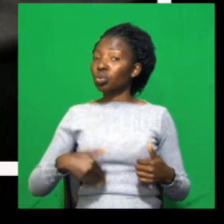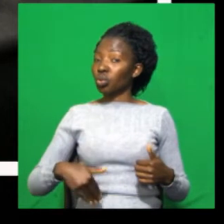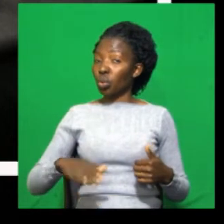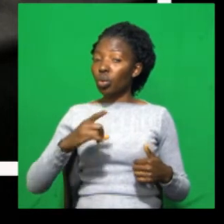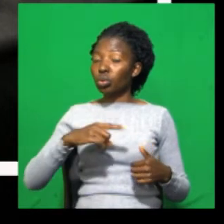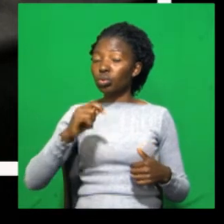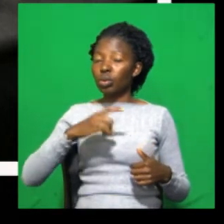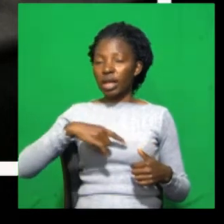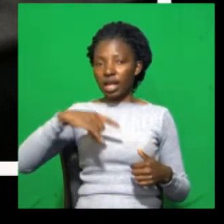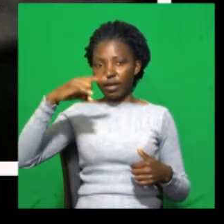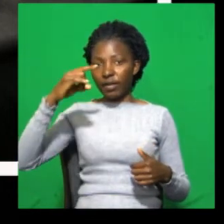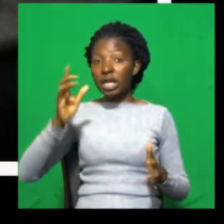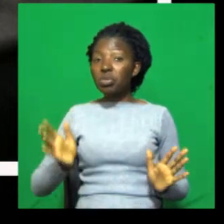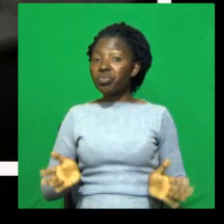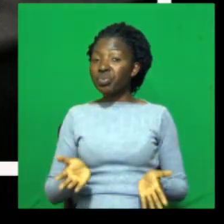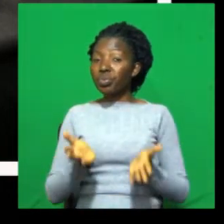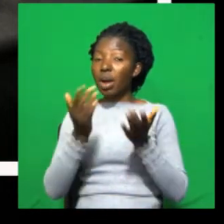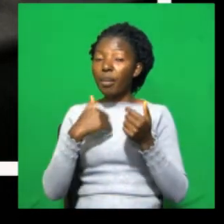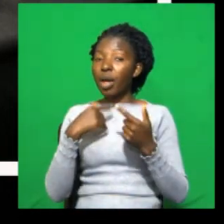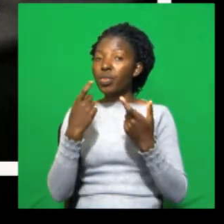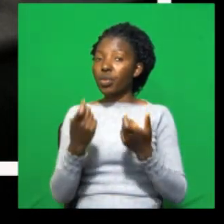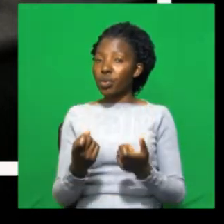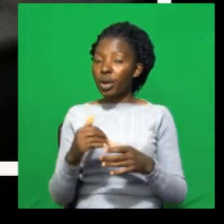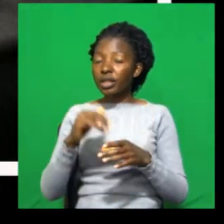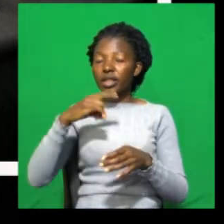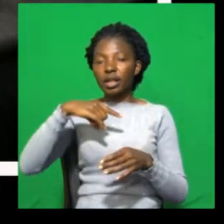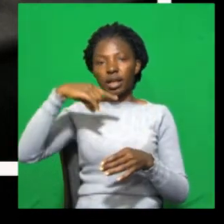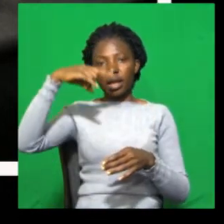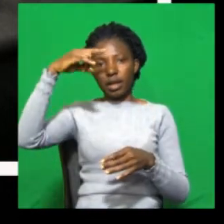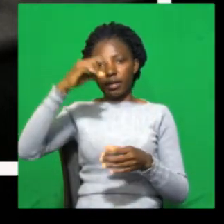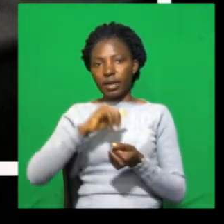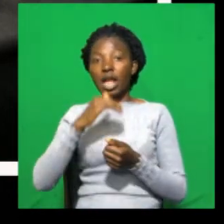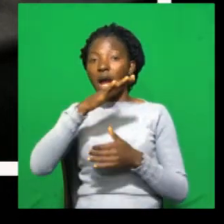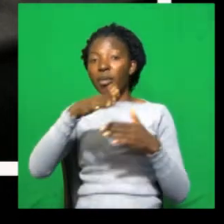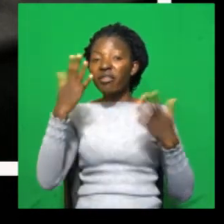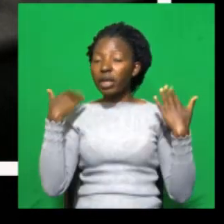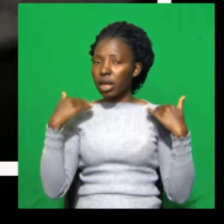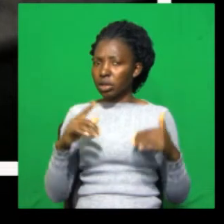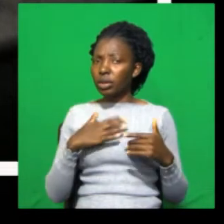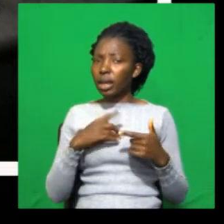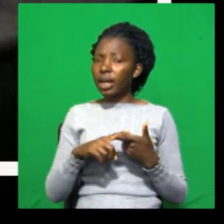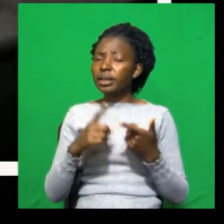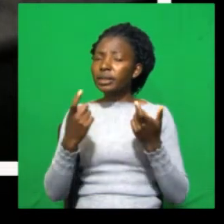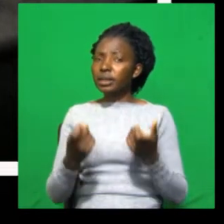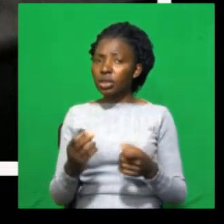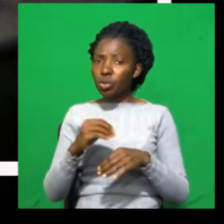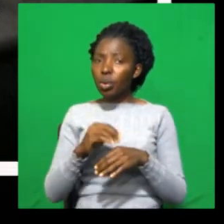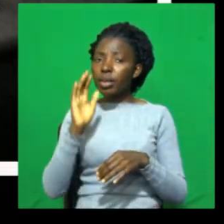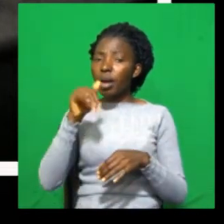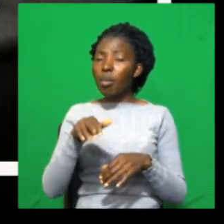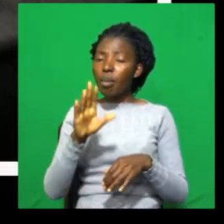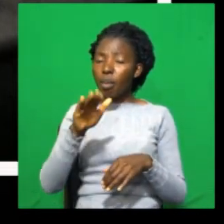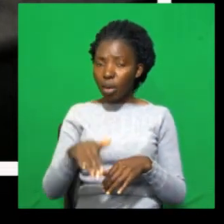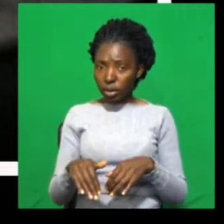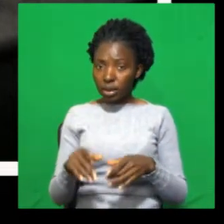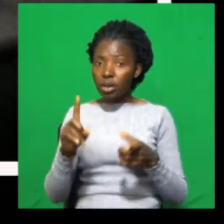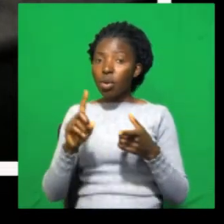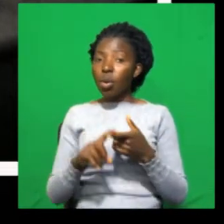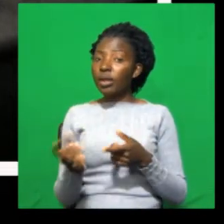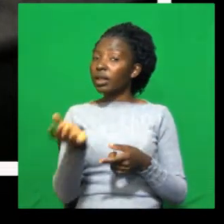kudenga, ndichakwiridza chigaro changu choushe kumusoro kwenyeredzi dzaMwari. Ndichagara pamusoro pegomo reungano, pamigumo